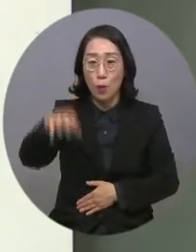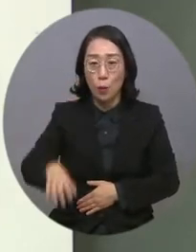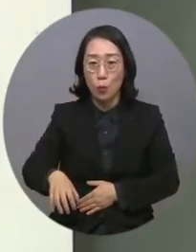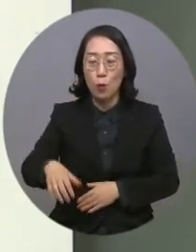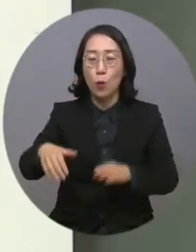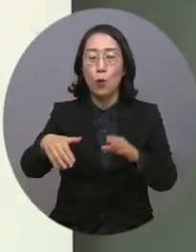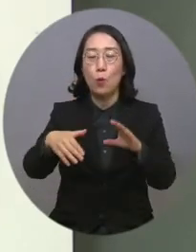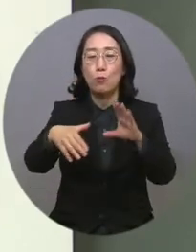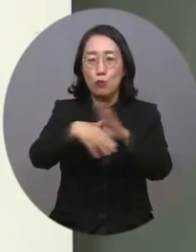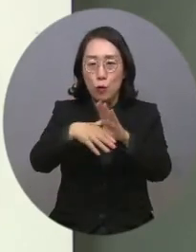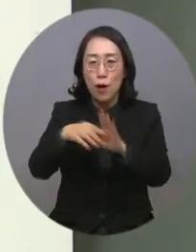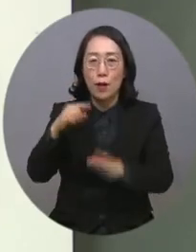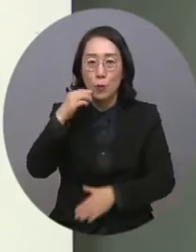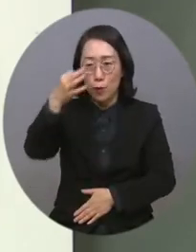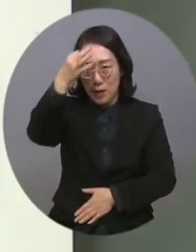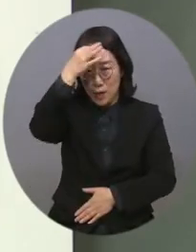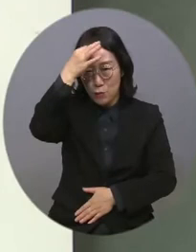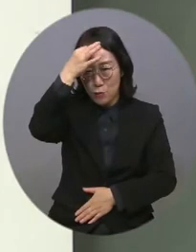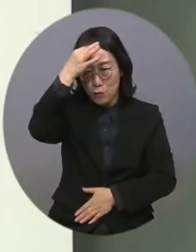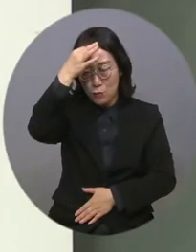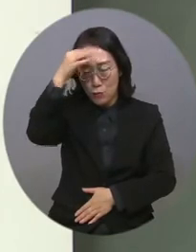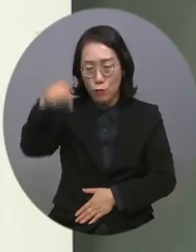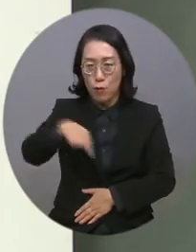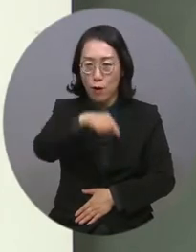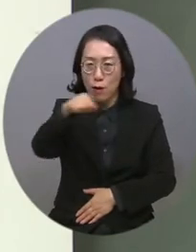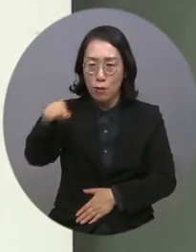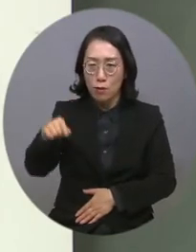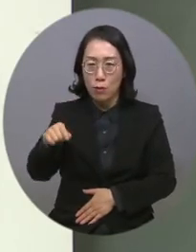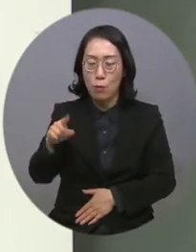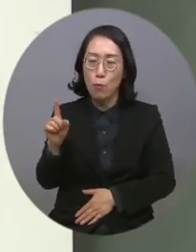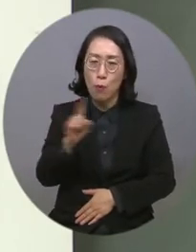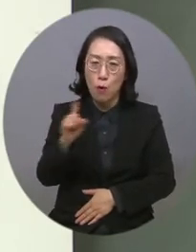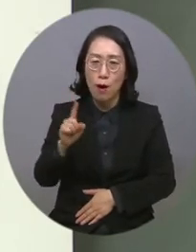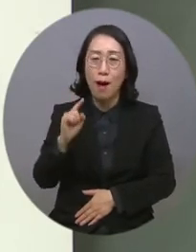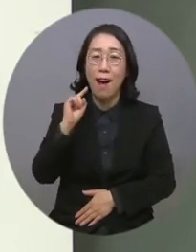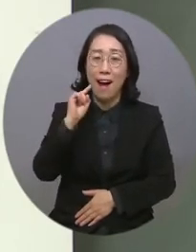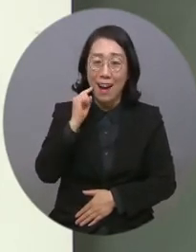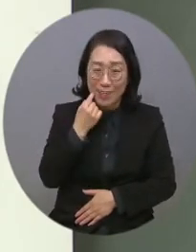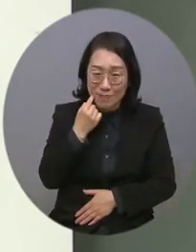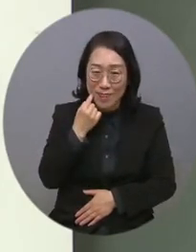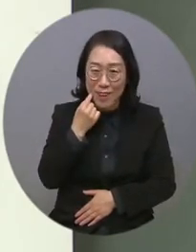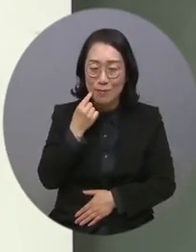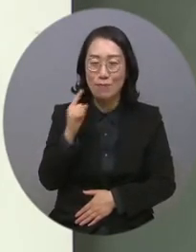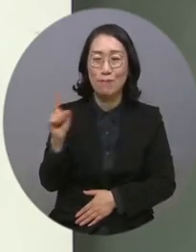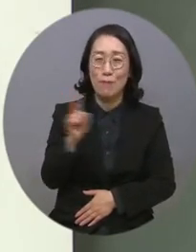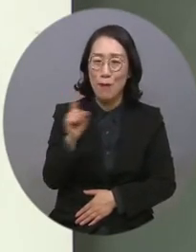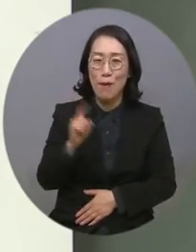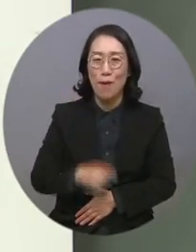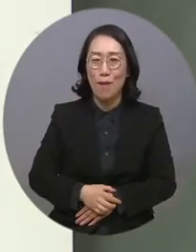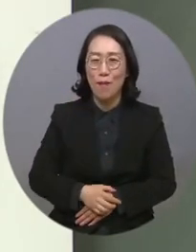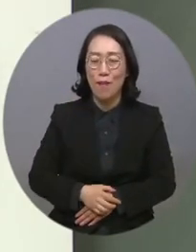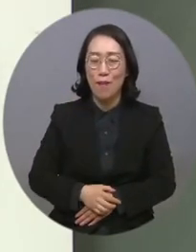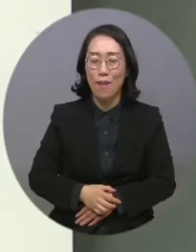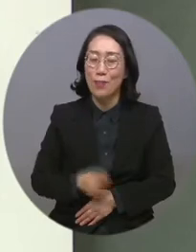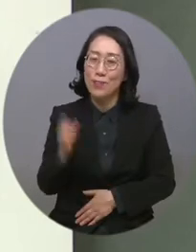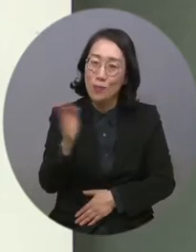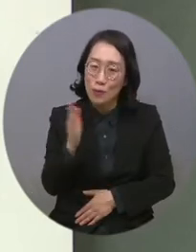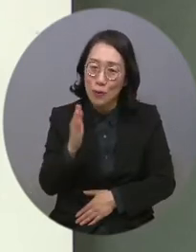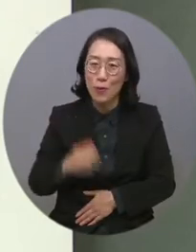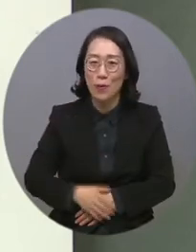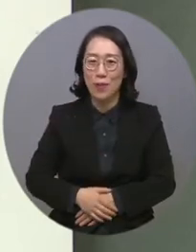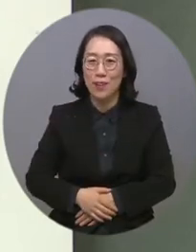예술적으로 뭐가 도대체 얼마나 아름다우면은 그렇게 찬사를 아끼지 않는지